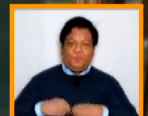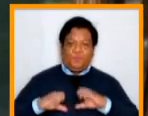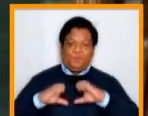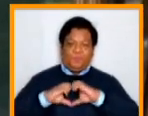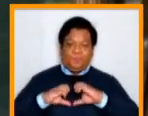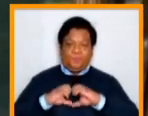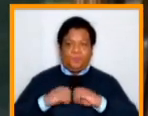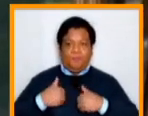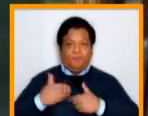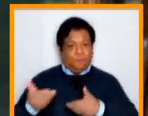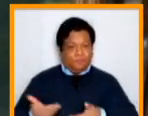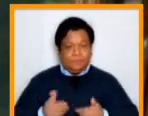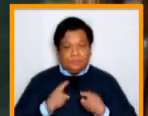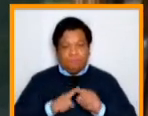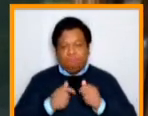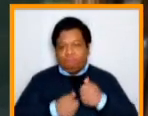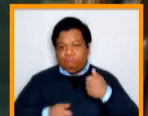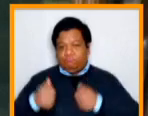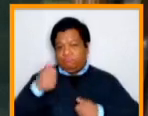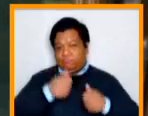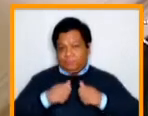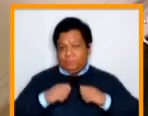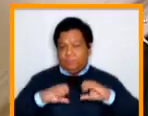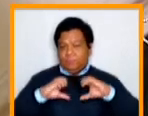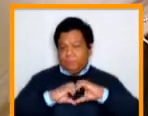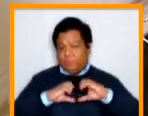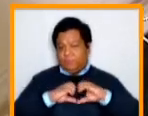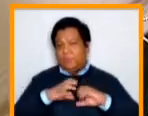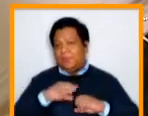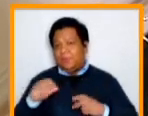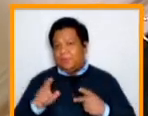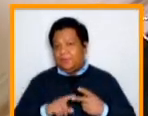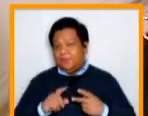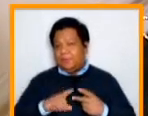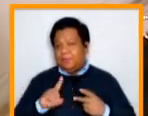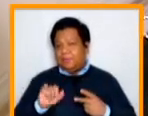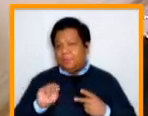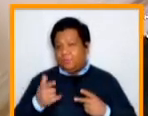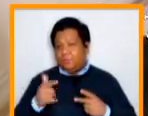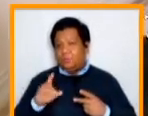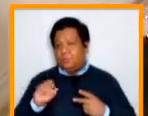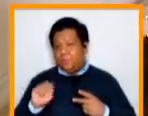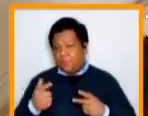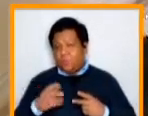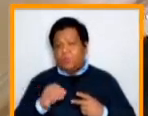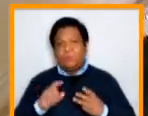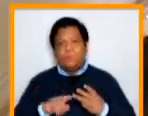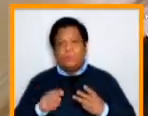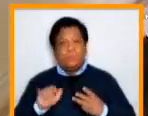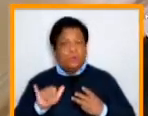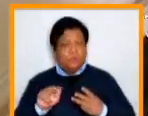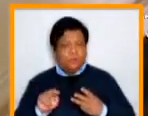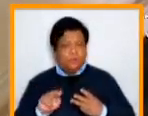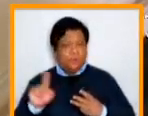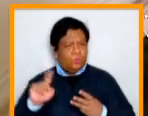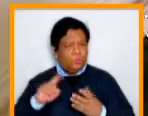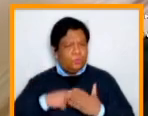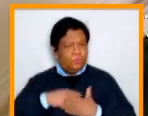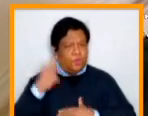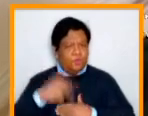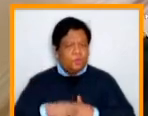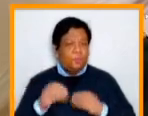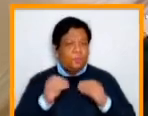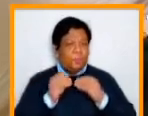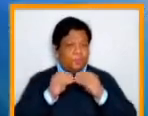Queen, Ding Dong Dantes at Marian Rivera. Ano-anong projects nga ba ang naghihintay kay Kuya Kim? Alamin sa unang chika ni Nelson